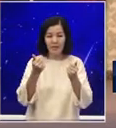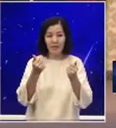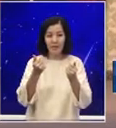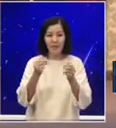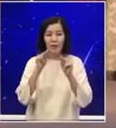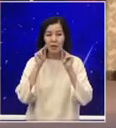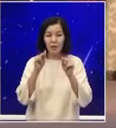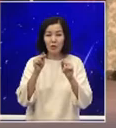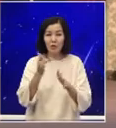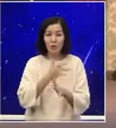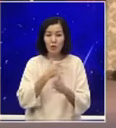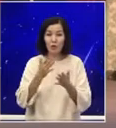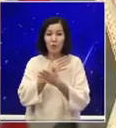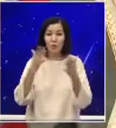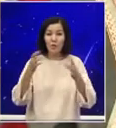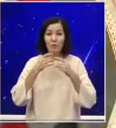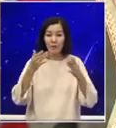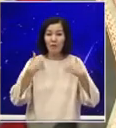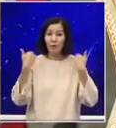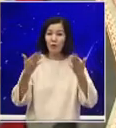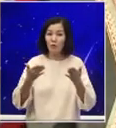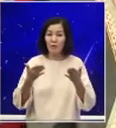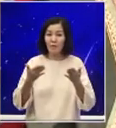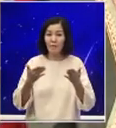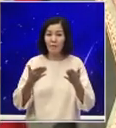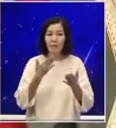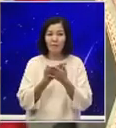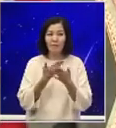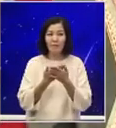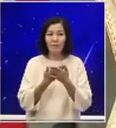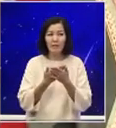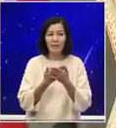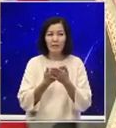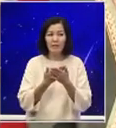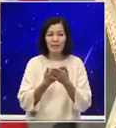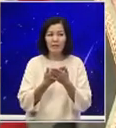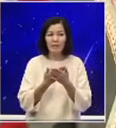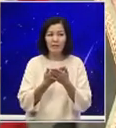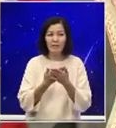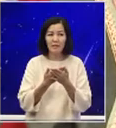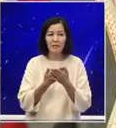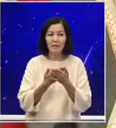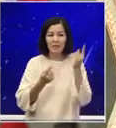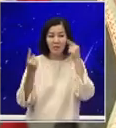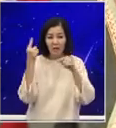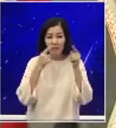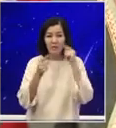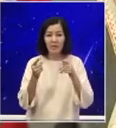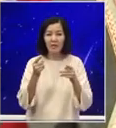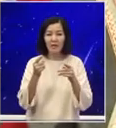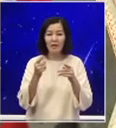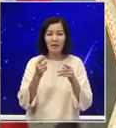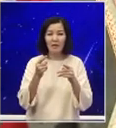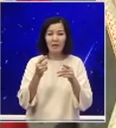Шын жүректен осы үлкен мерейтоймен құттықтағым келеді. Мәселе мерейтойда емес, мәселе шығармашылықта, мәселе